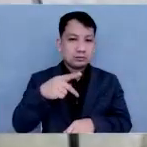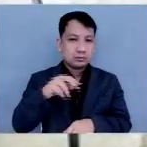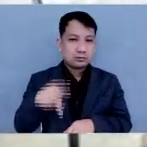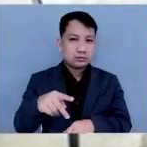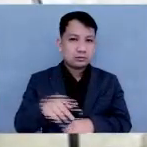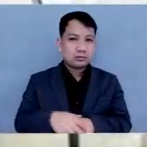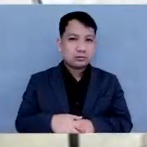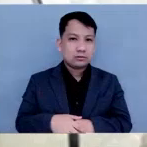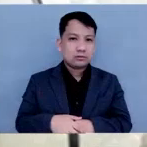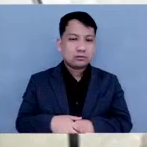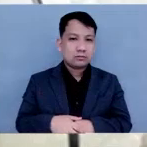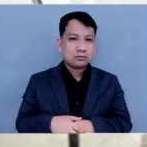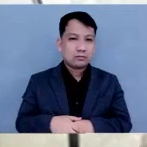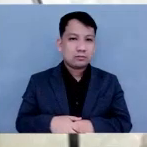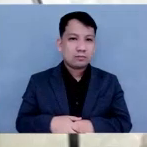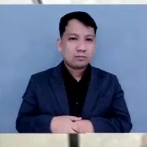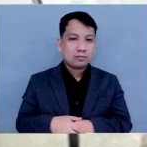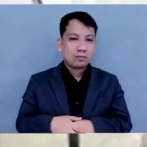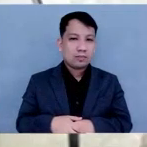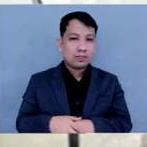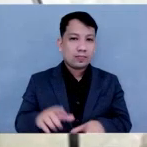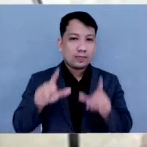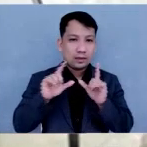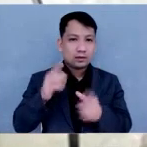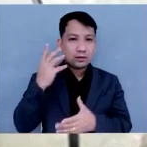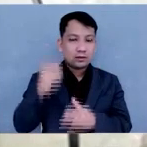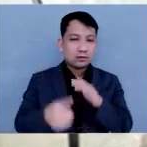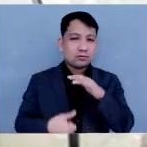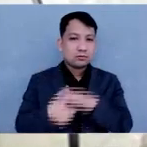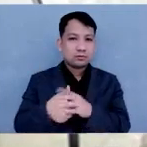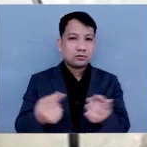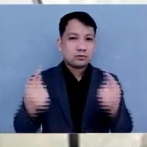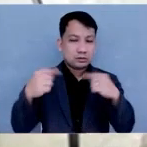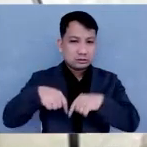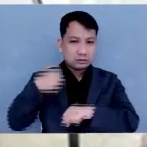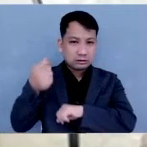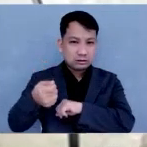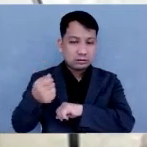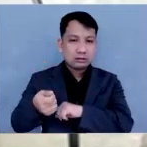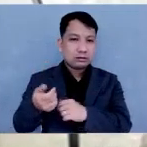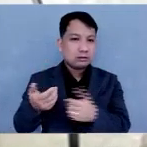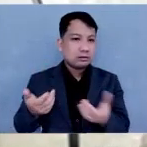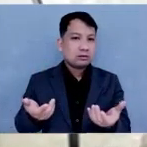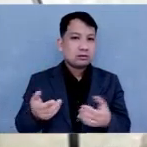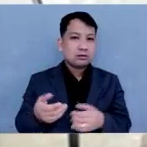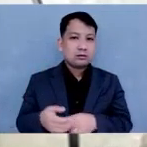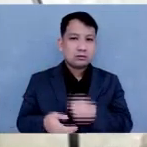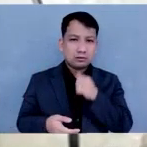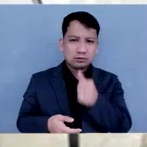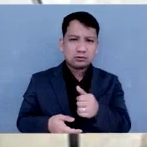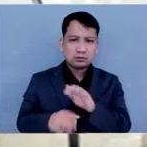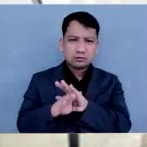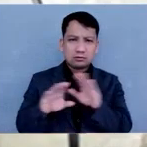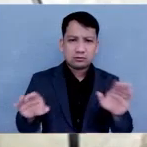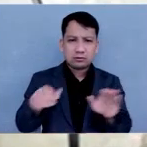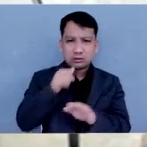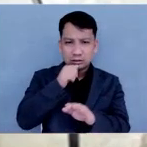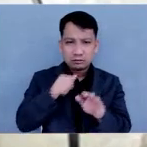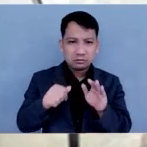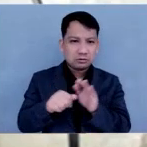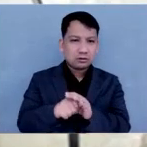kung ayaw niya nang sabihan siyang fugitive, eh sumipot na lang siya sa hearing, no? He has nothing to